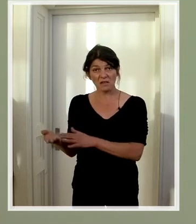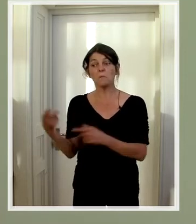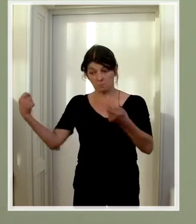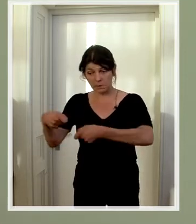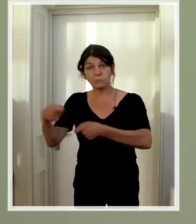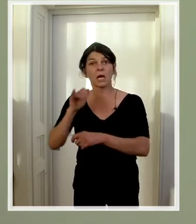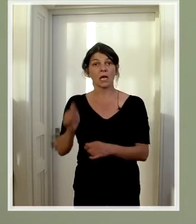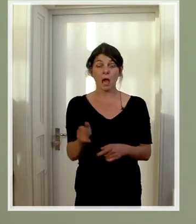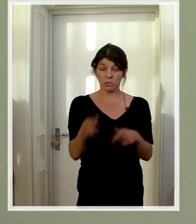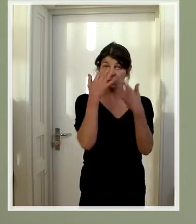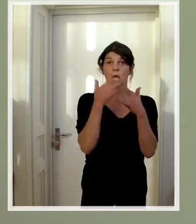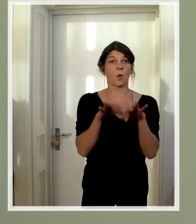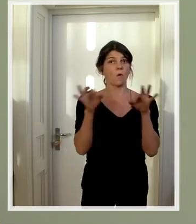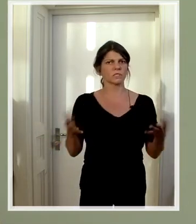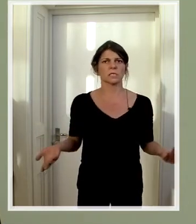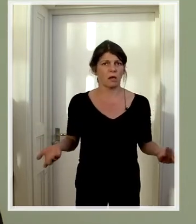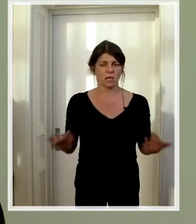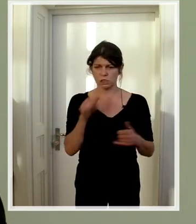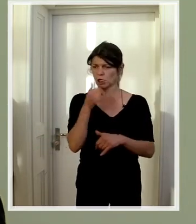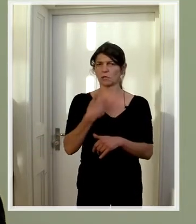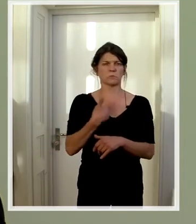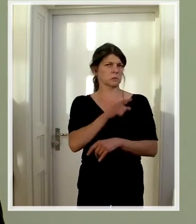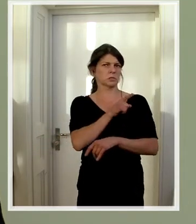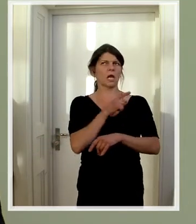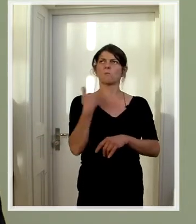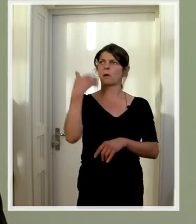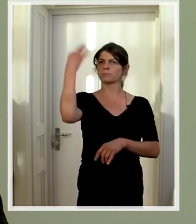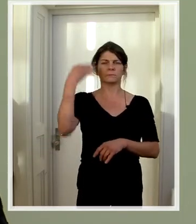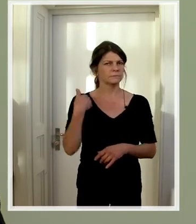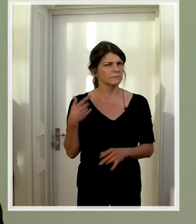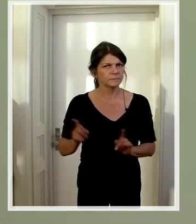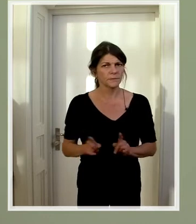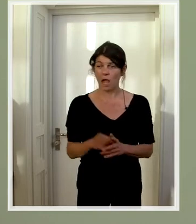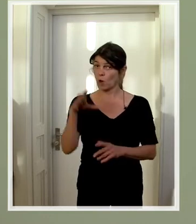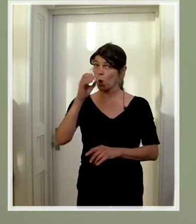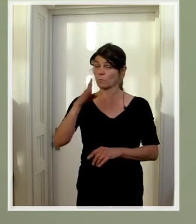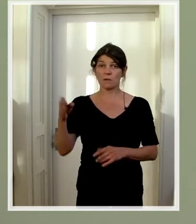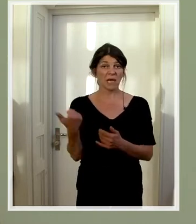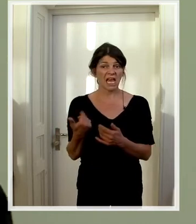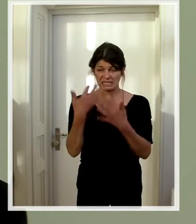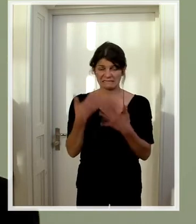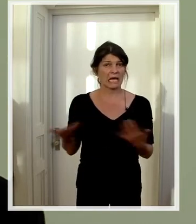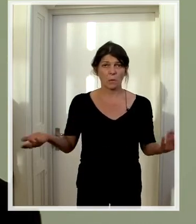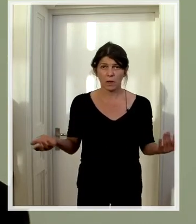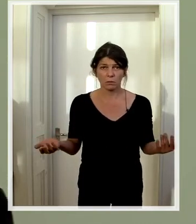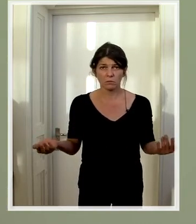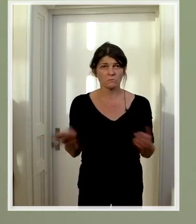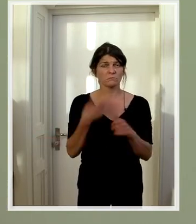das sind offizielle Zahlen, das sind nicht für uns irgendwie gezählt. Aber sondern das sind ÖBB-Zählungen, das